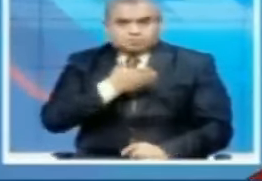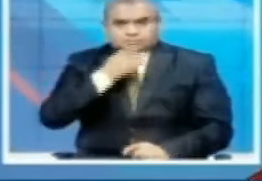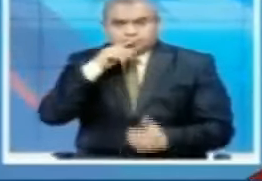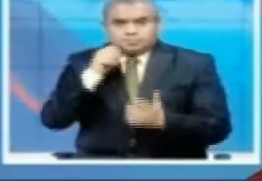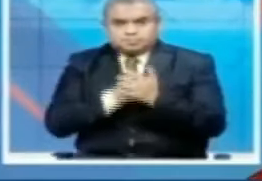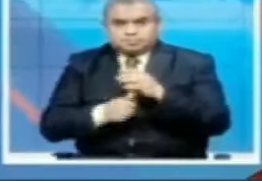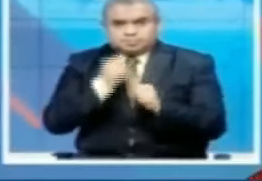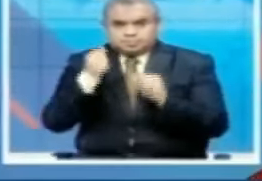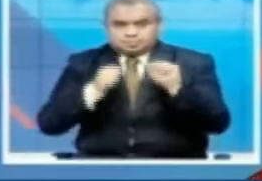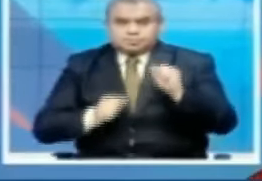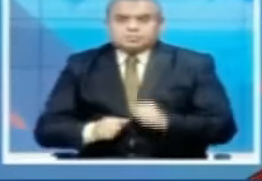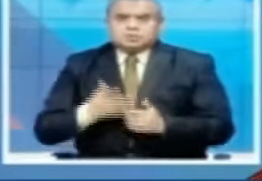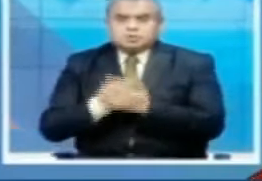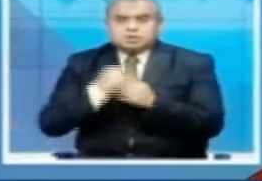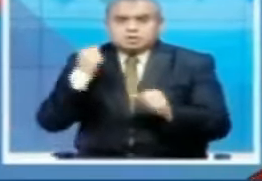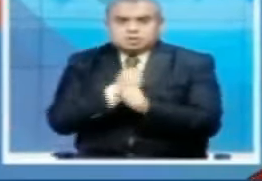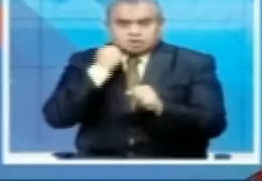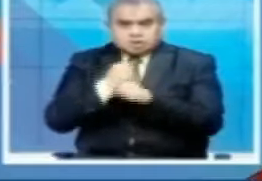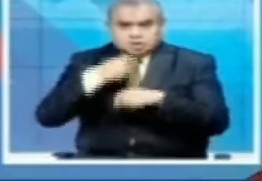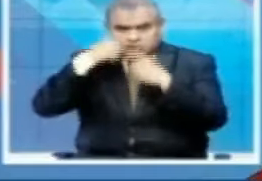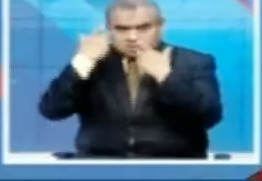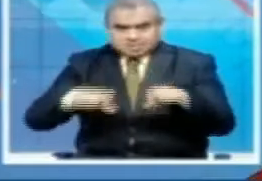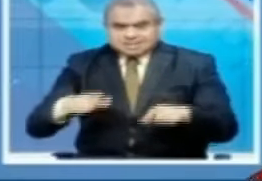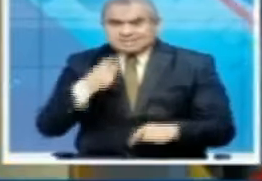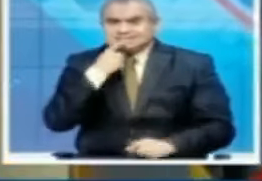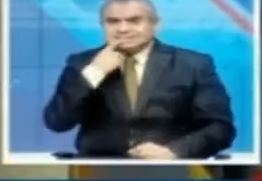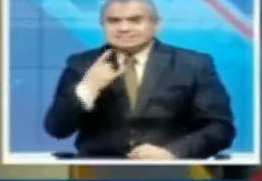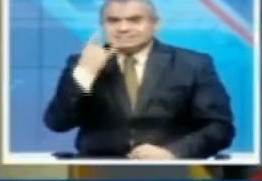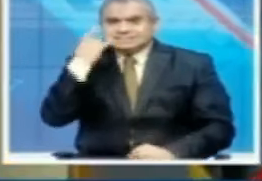زيبة الجهود الدولة الحقيقة خلال 10 سنين من